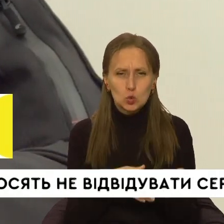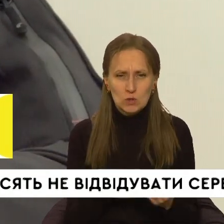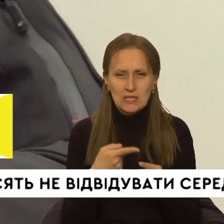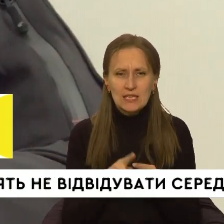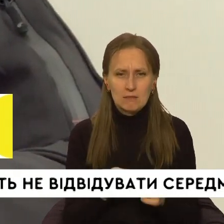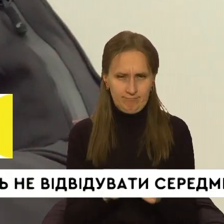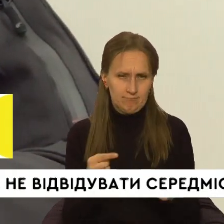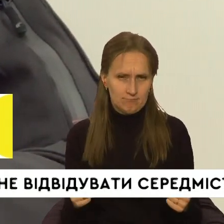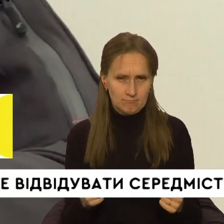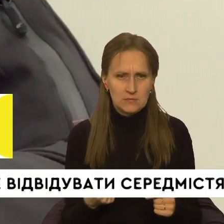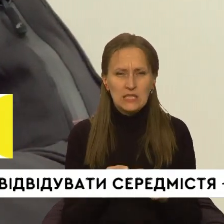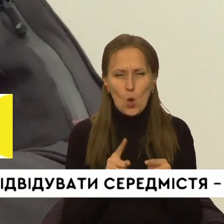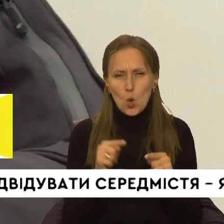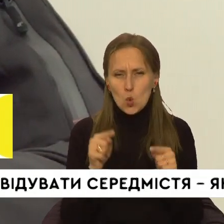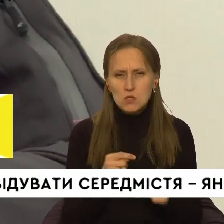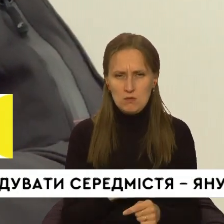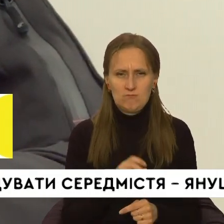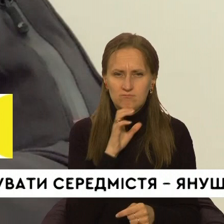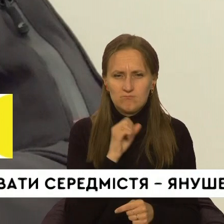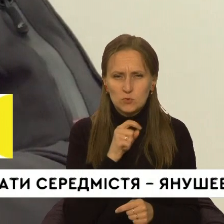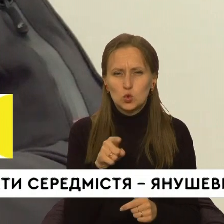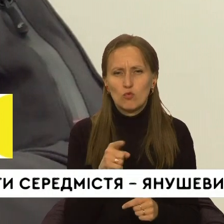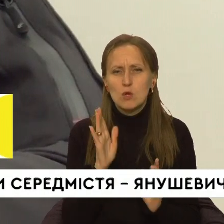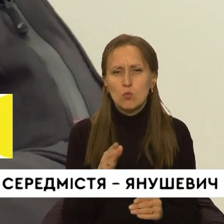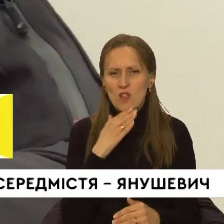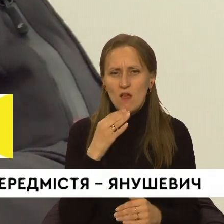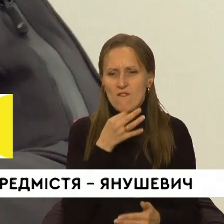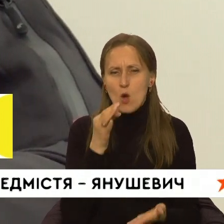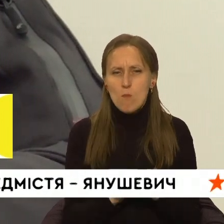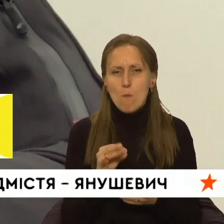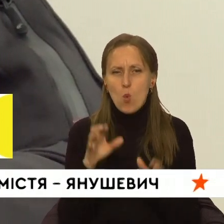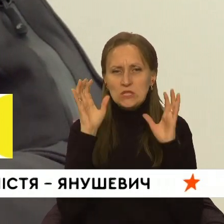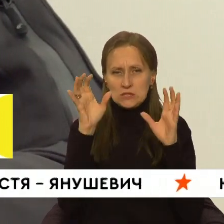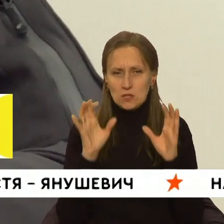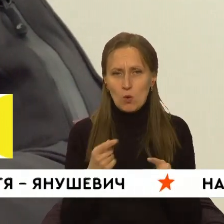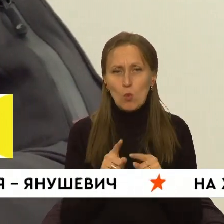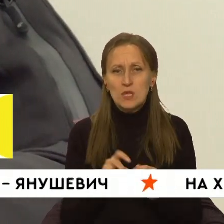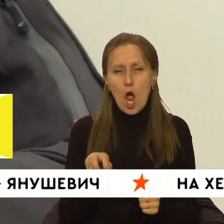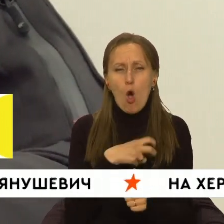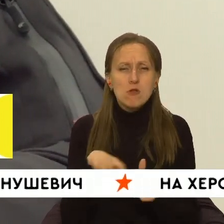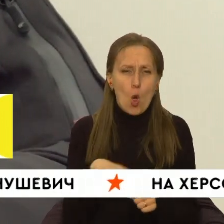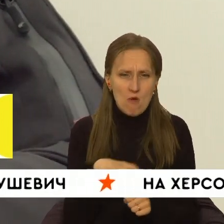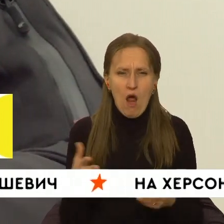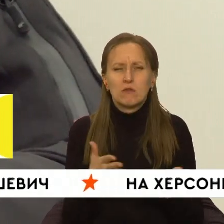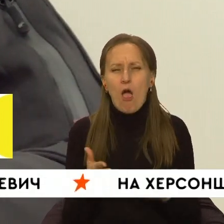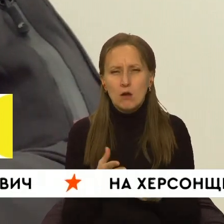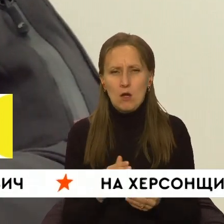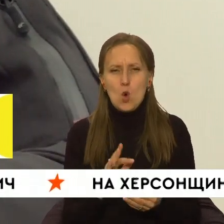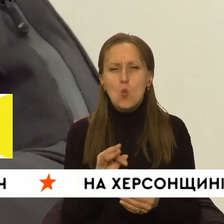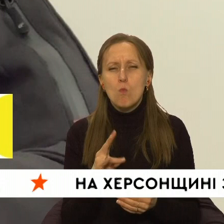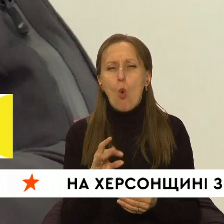цим речам, от, цим злодіям, що вони будуть відповідати по закону. Тому що ті колаборанти, які